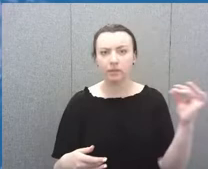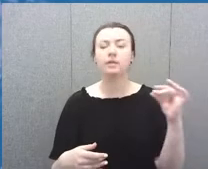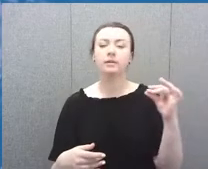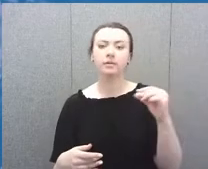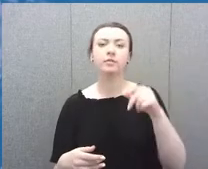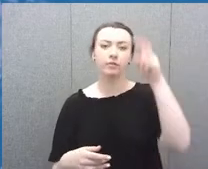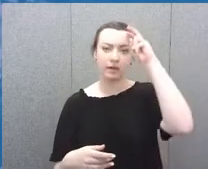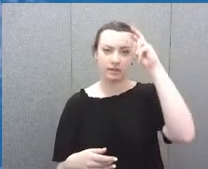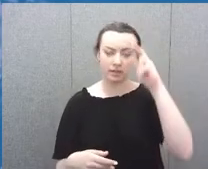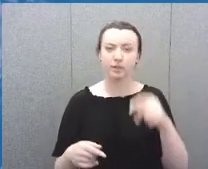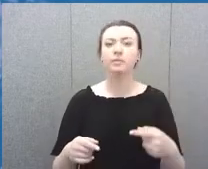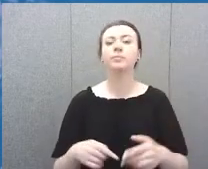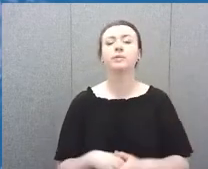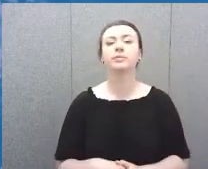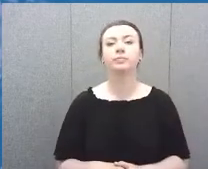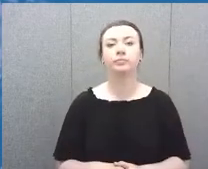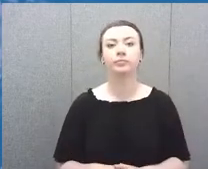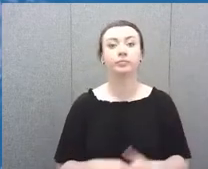Теоретические и